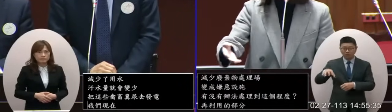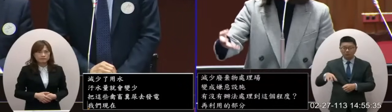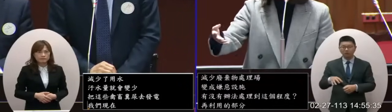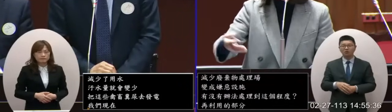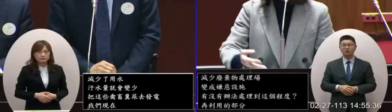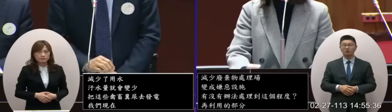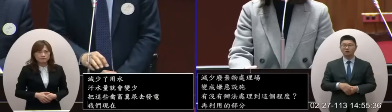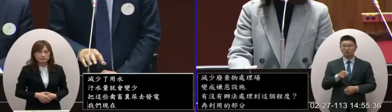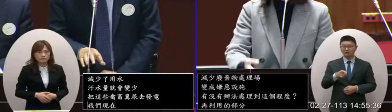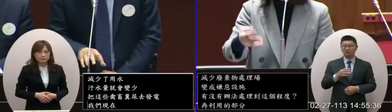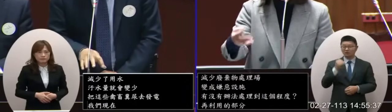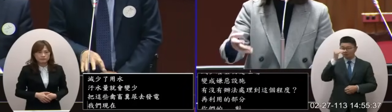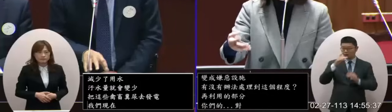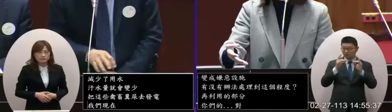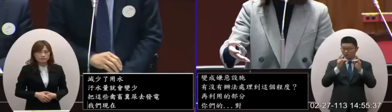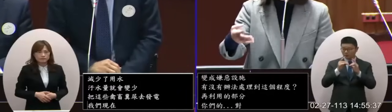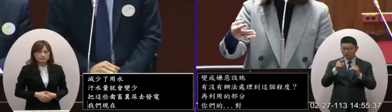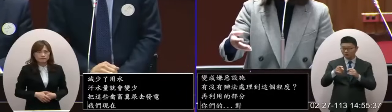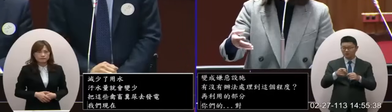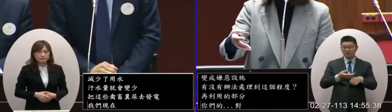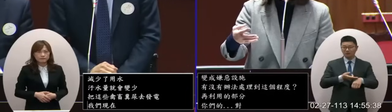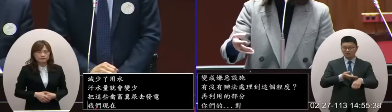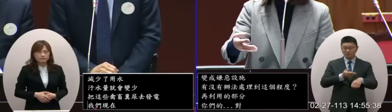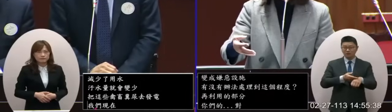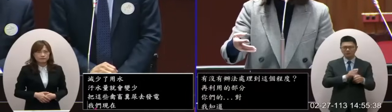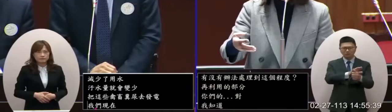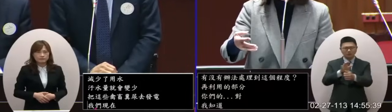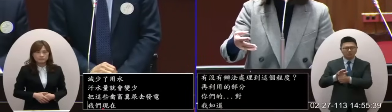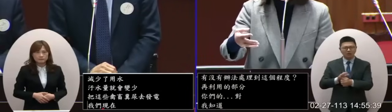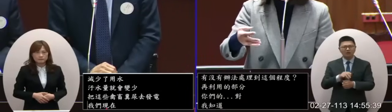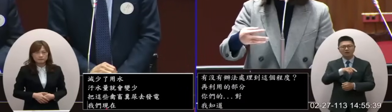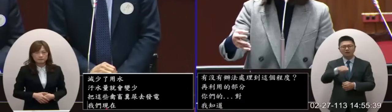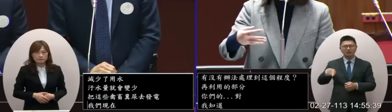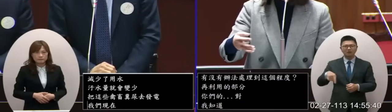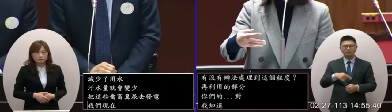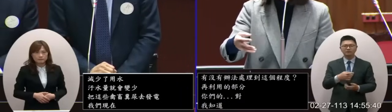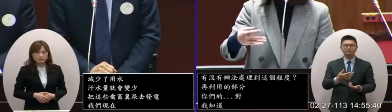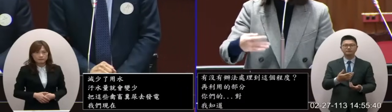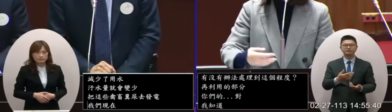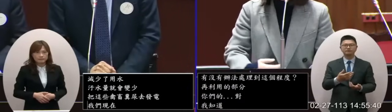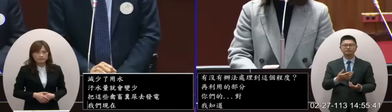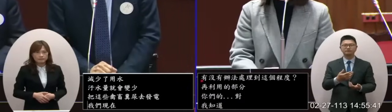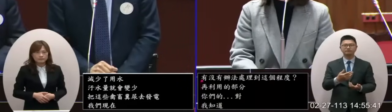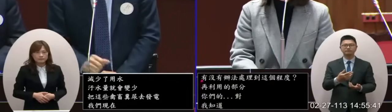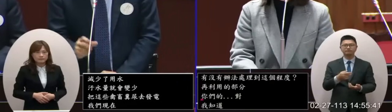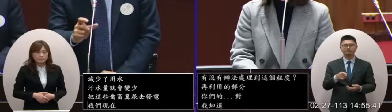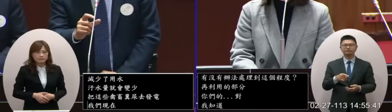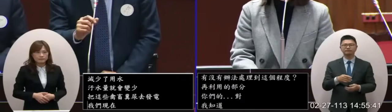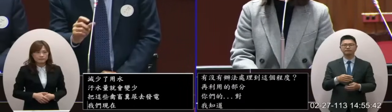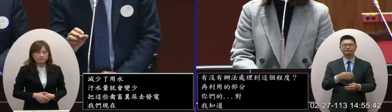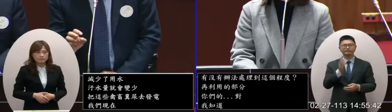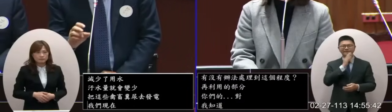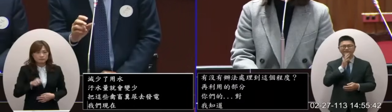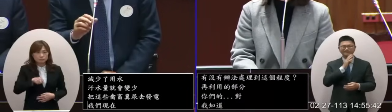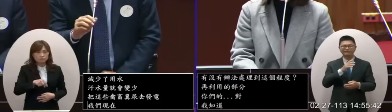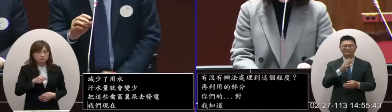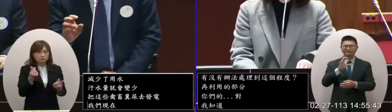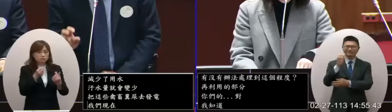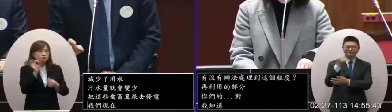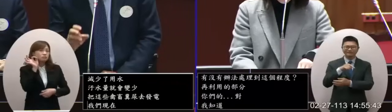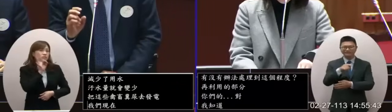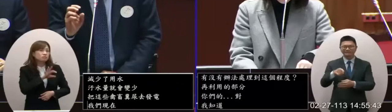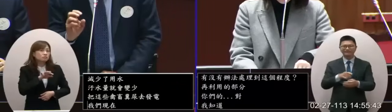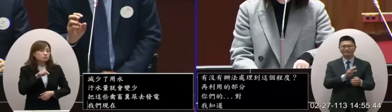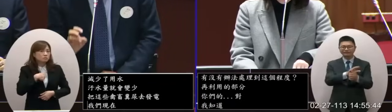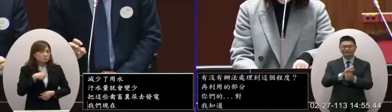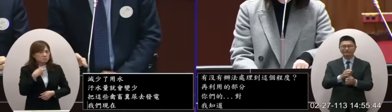少这样子高床的设施？减少就是这样子，就是他们这些资材的。 我想彰化的部分，我